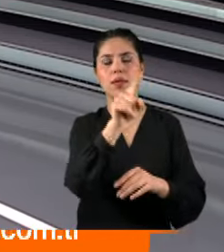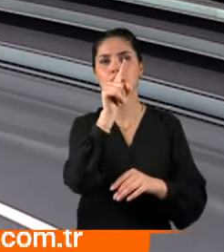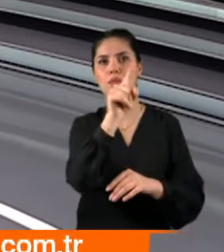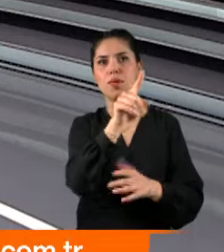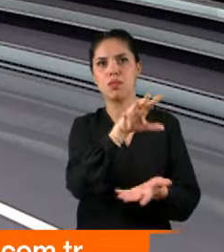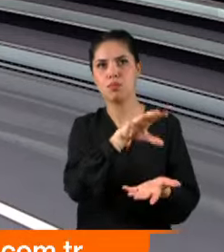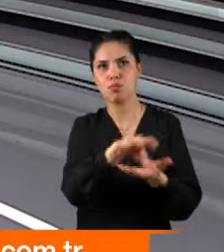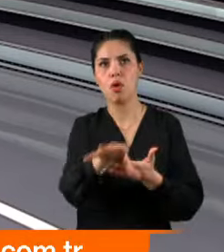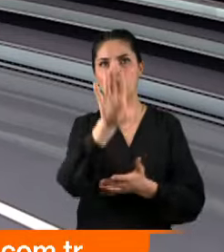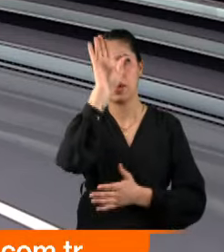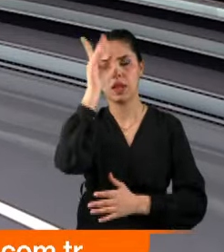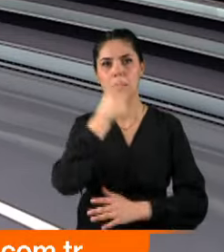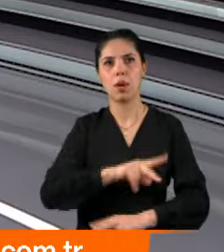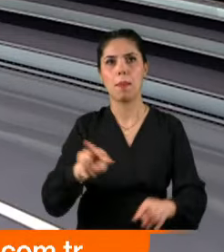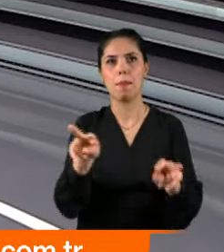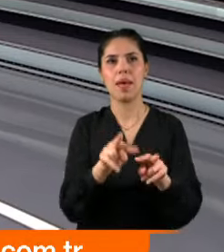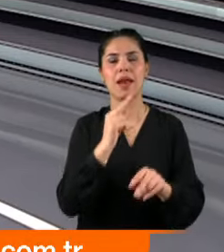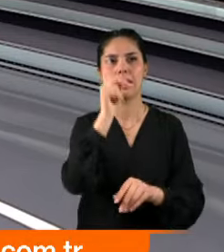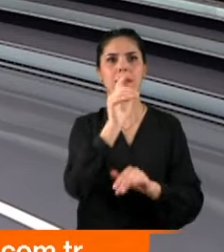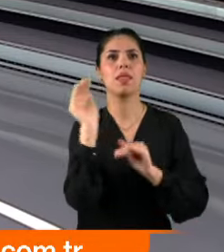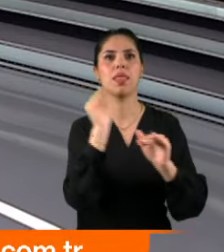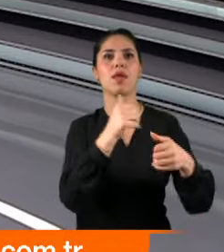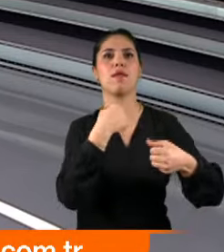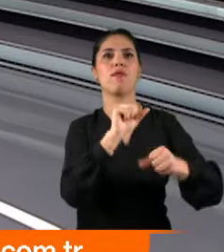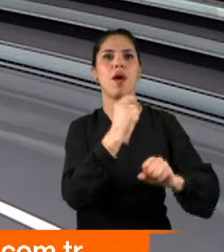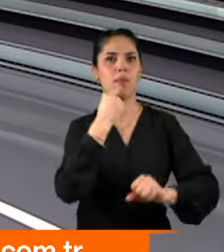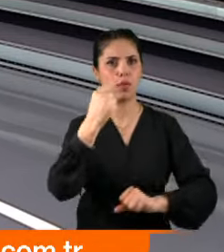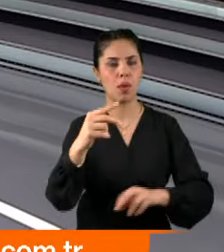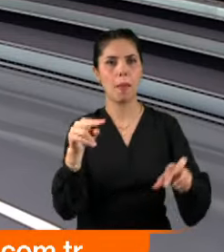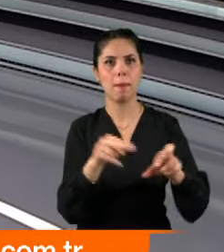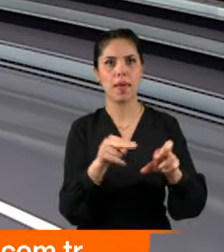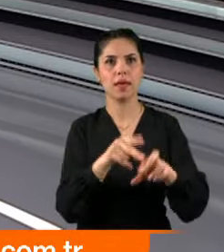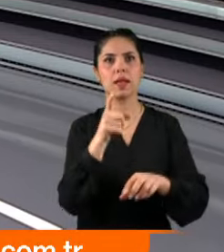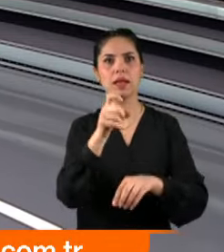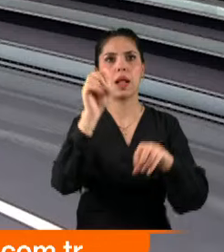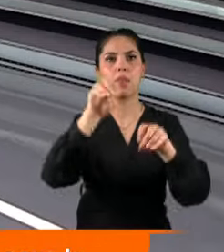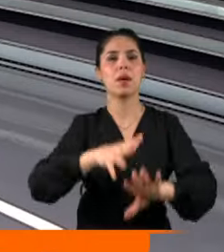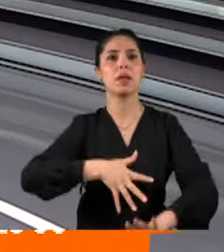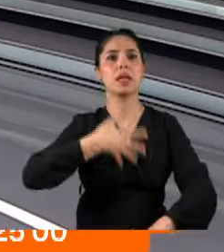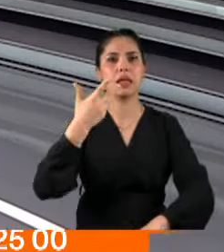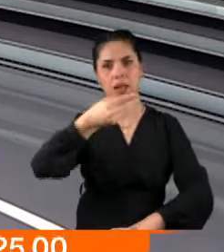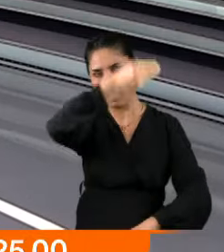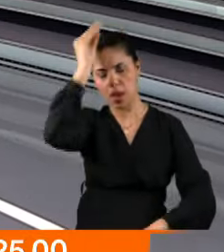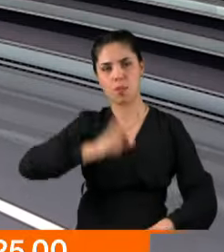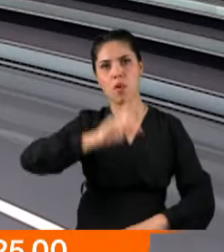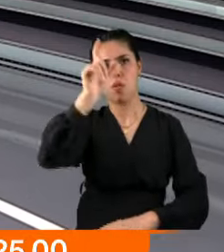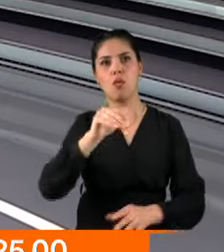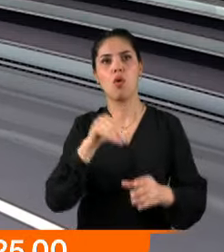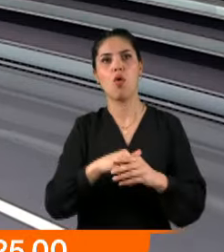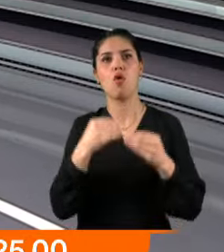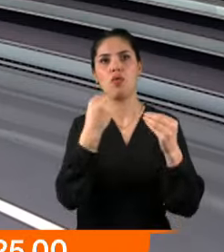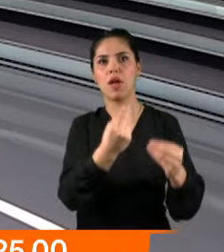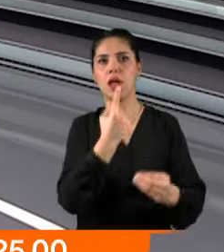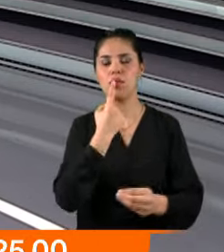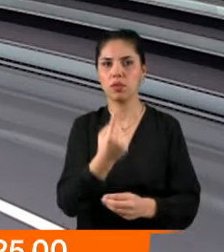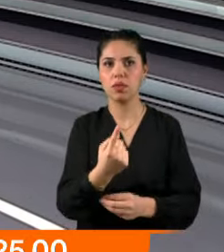İstanbul adayı Meral Danış Beştaş'ı desteklemediğini anlattı. Bunu da PKK'nın silah bırakmasını istemeyenler İmamoğlu'na oy verecek diye açıkladı.